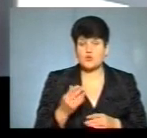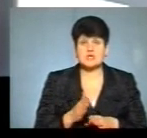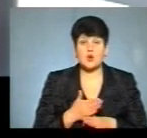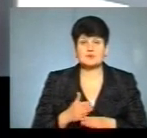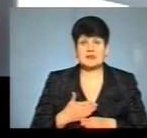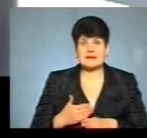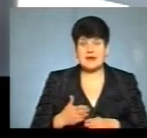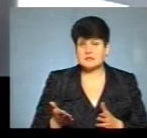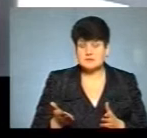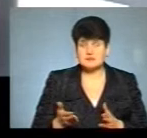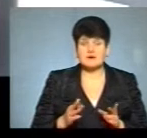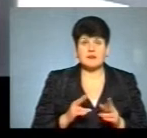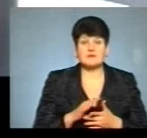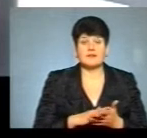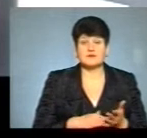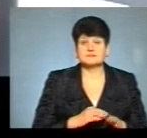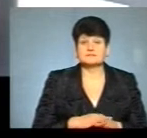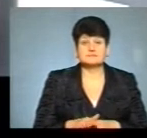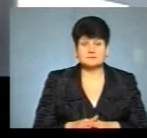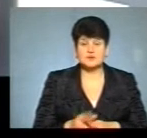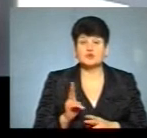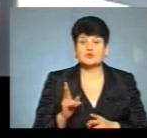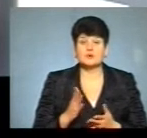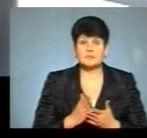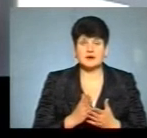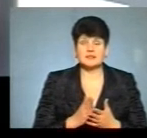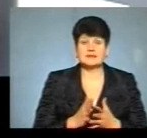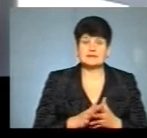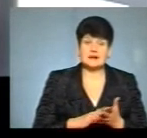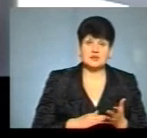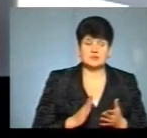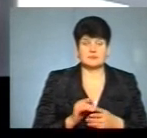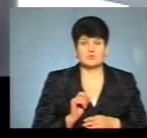розподілятися, як вони мають далі реалізовуватися, хто має бути далі виконавцем чи